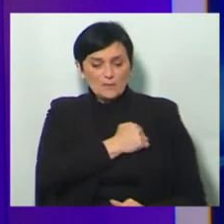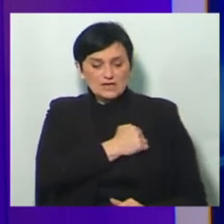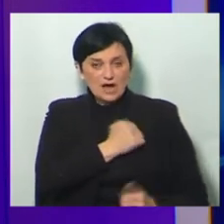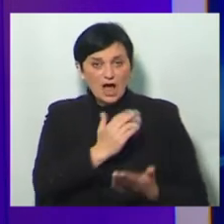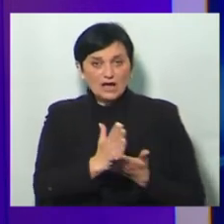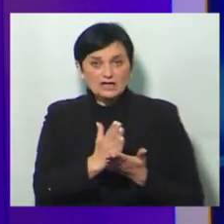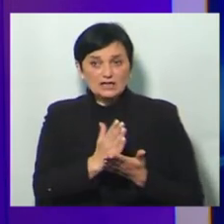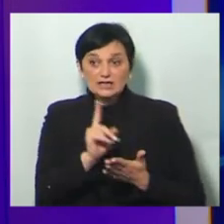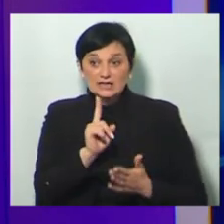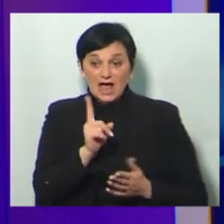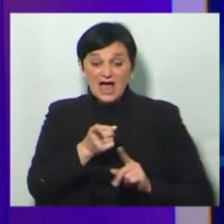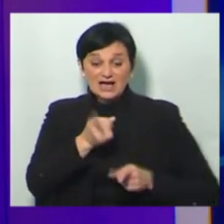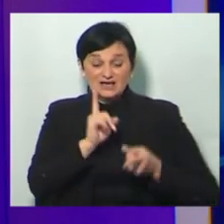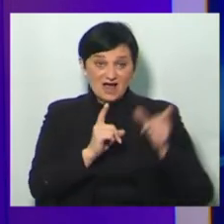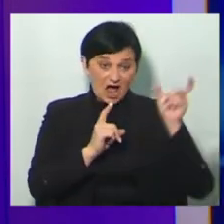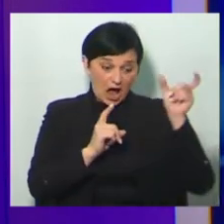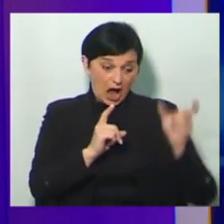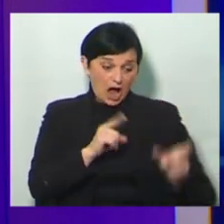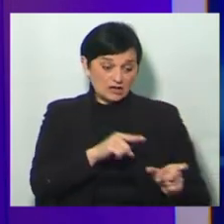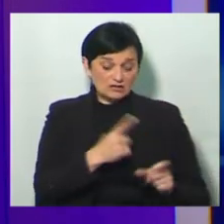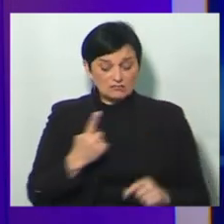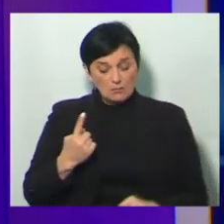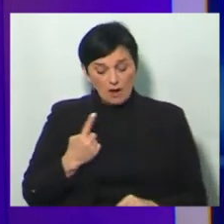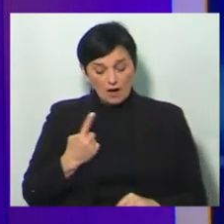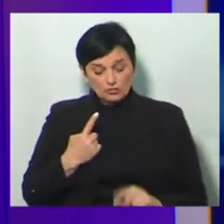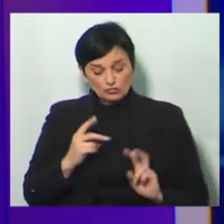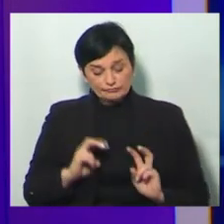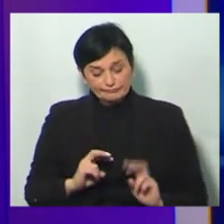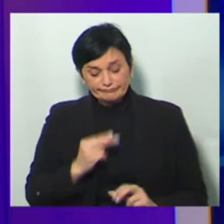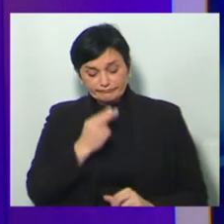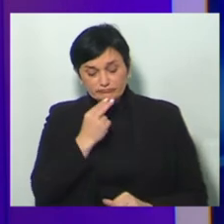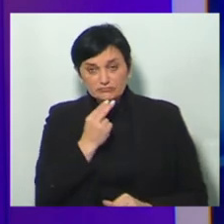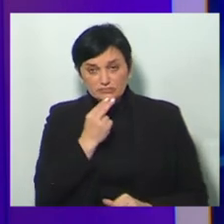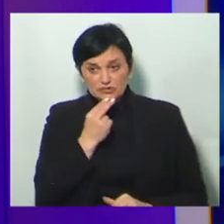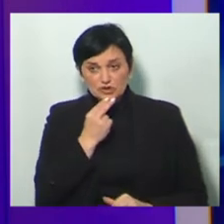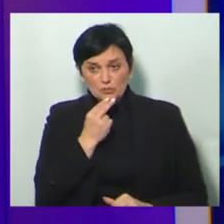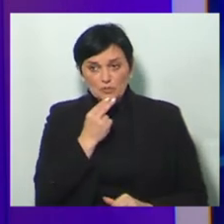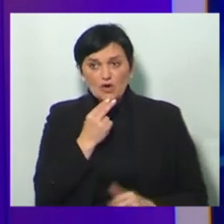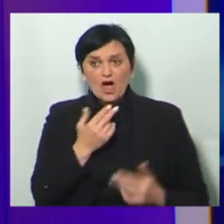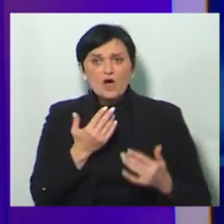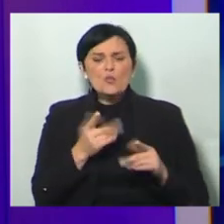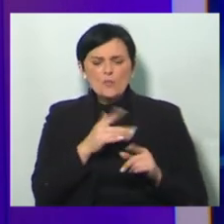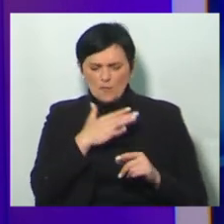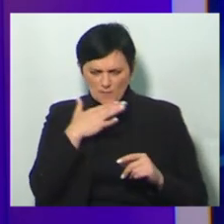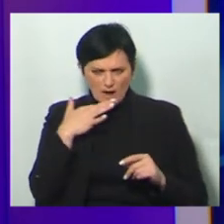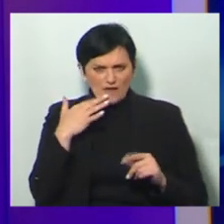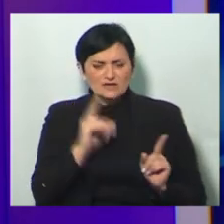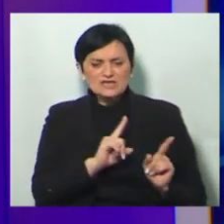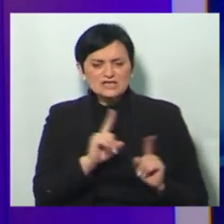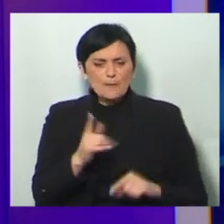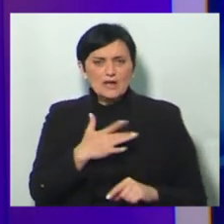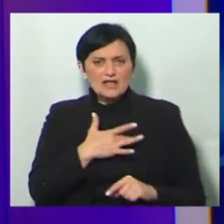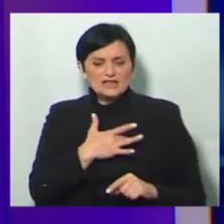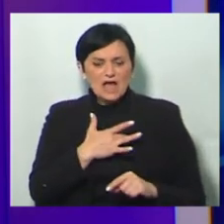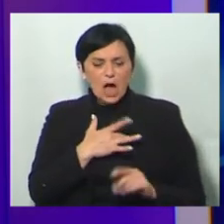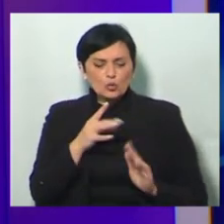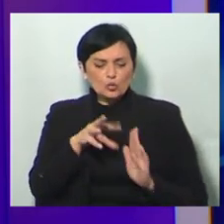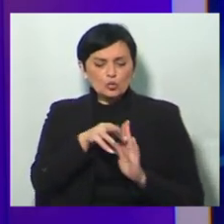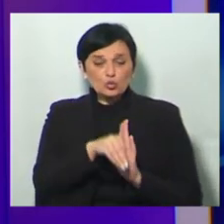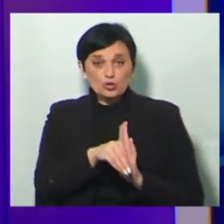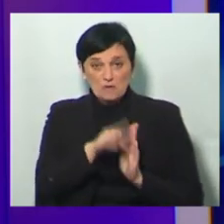რეალურად ადამიანი, რომელიც მარტო იკვებება, ამაში რასაკვირველია მეტაფორულად ბევრი რამ არის ნაგულისხმები,